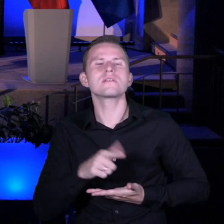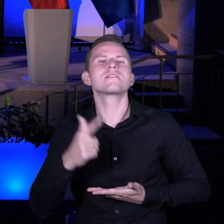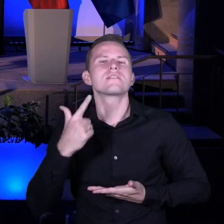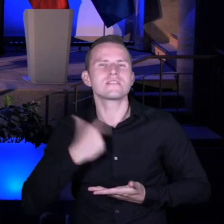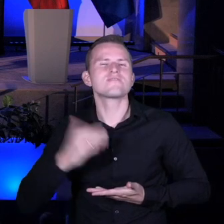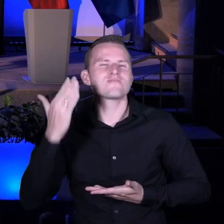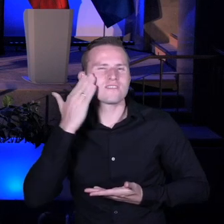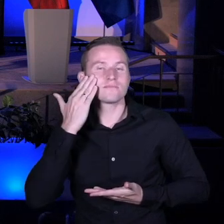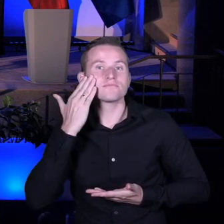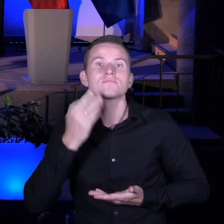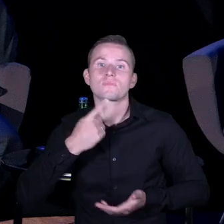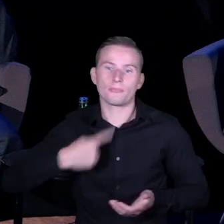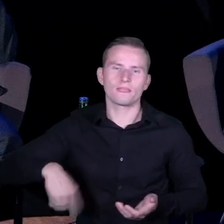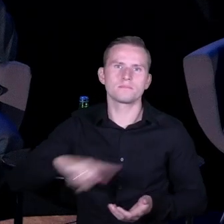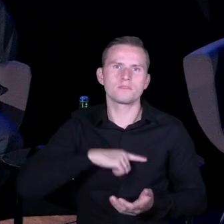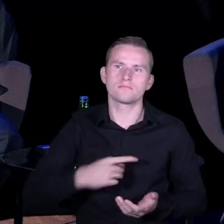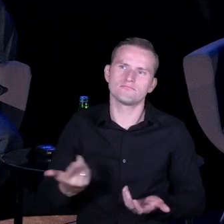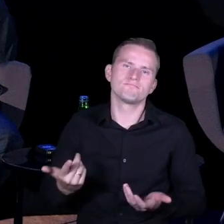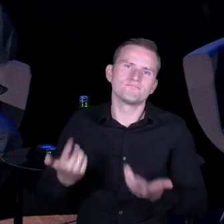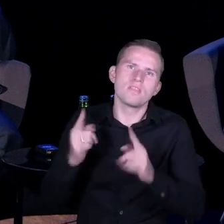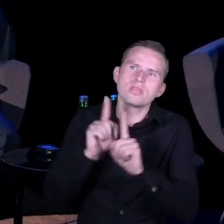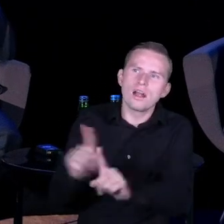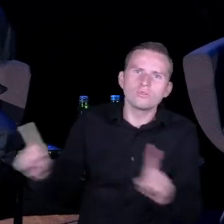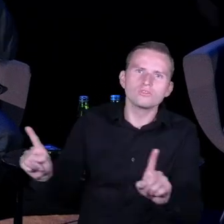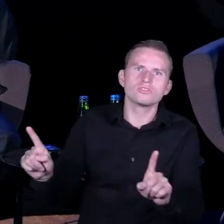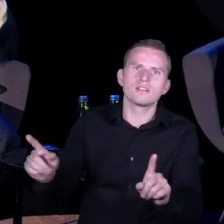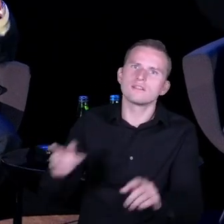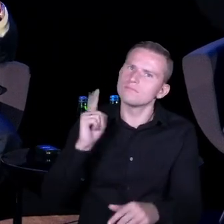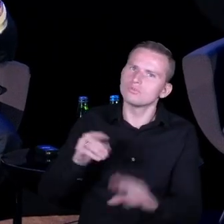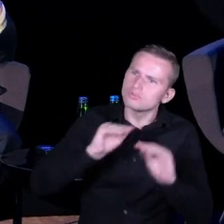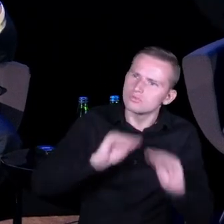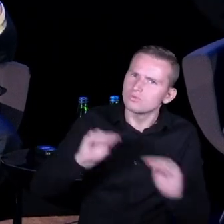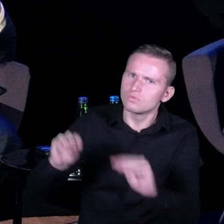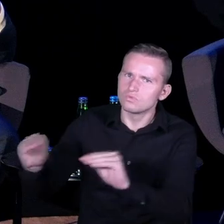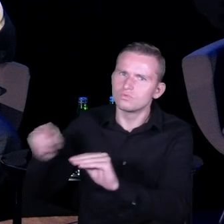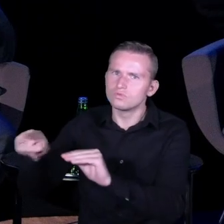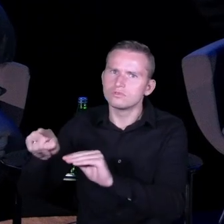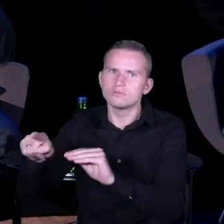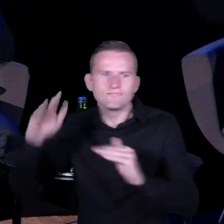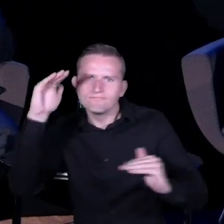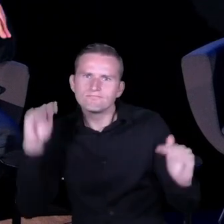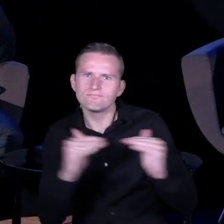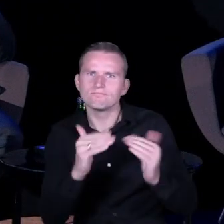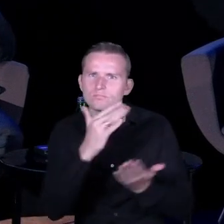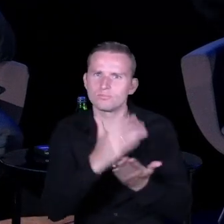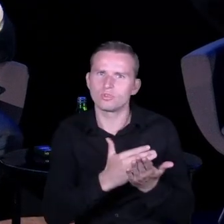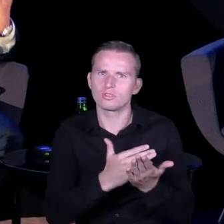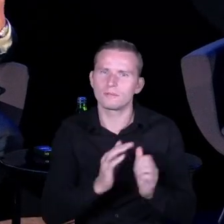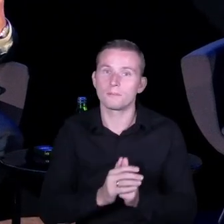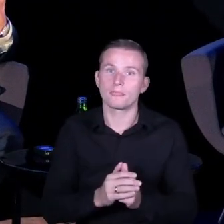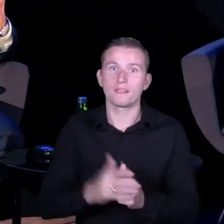to są te strony, w których nauczycieli należy kształcić. Szkoła dla Innowatora też pokazała nam wszystkim,